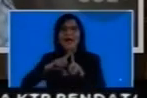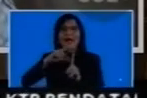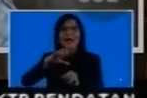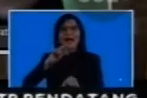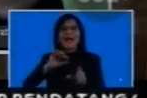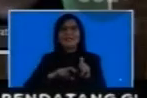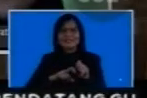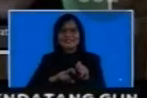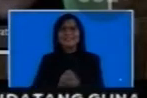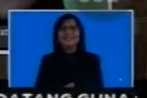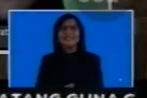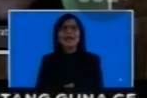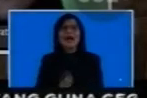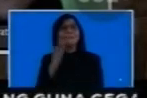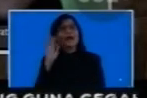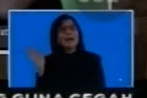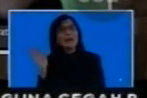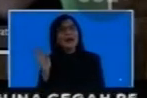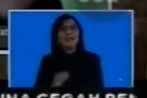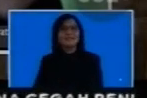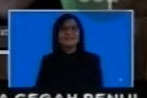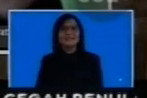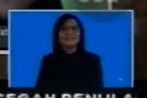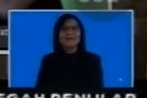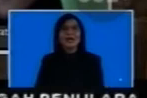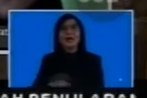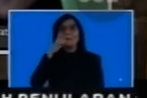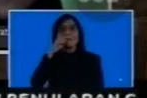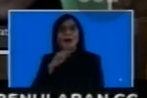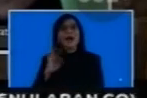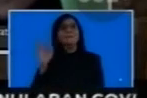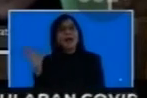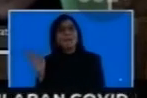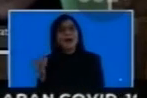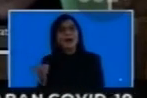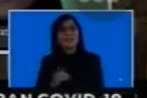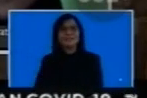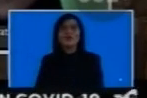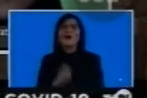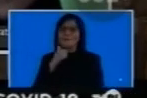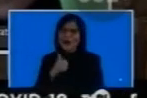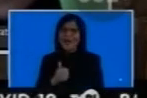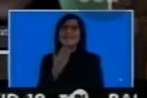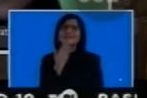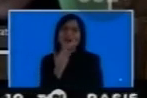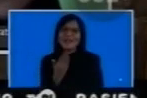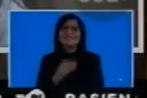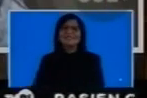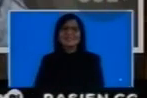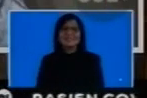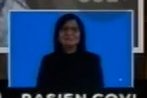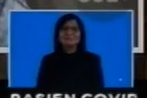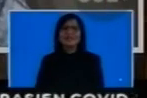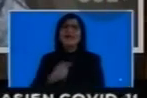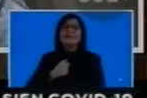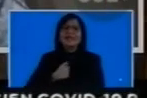kabar? Baik, Pak. Bapak, Jaya, kabarnya gimana? Baik, saya terima kasih, Atris.